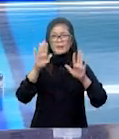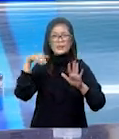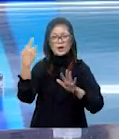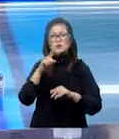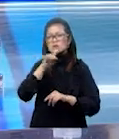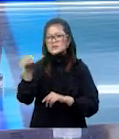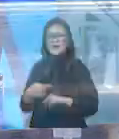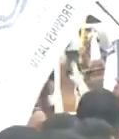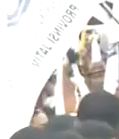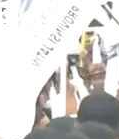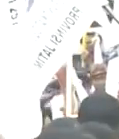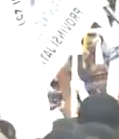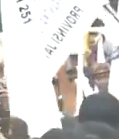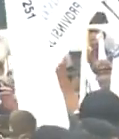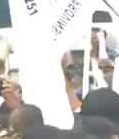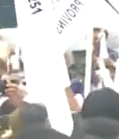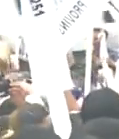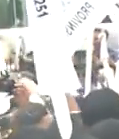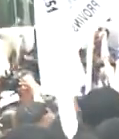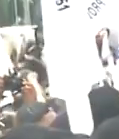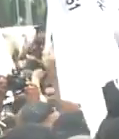tahun menjadi 9 tahun.